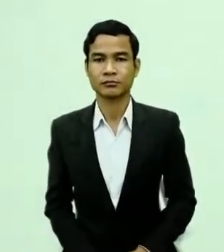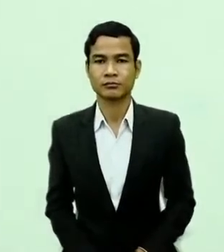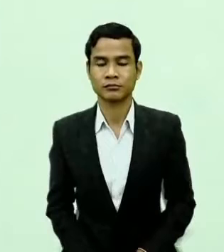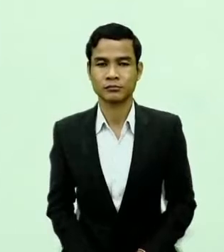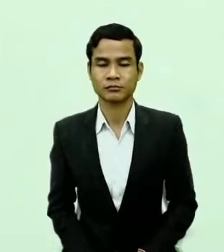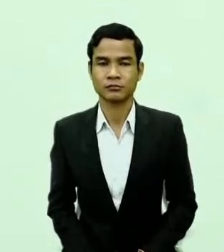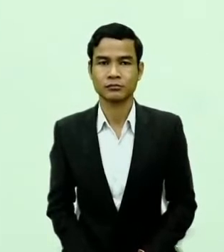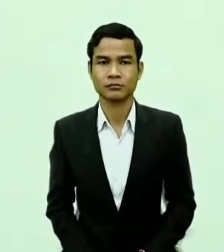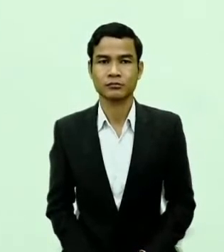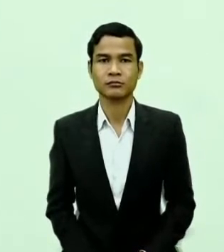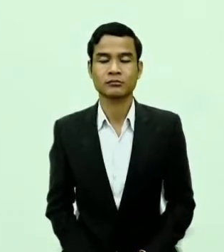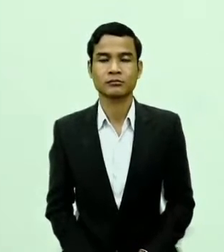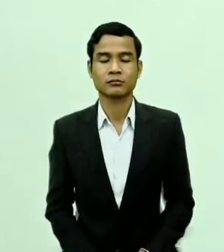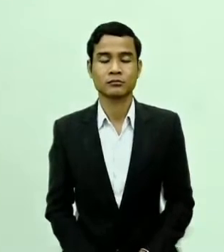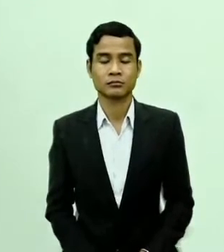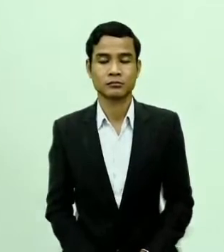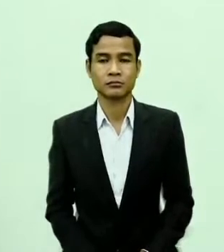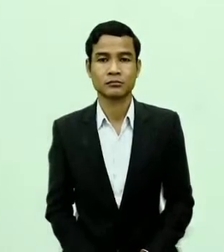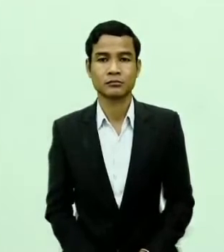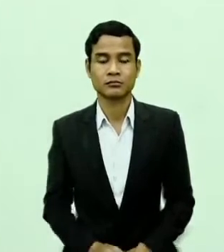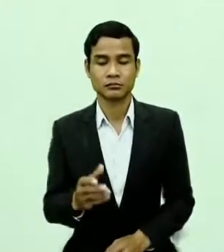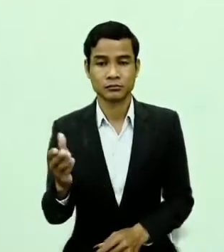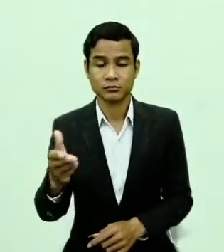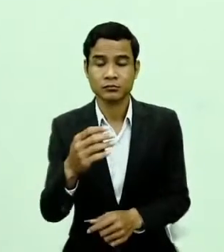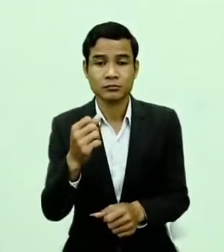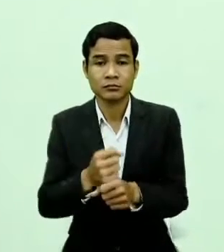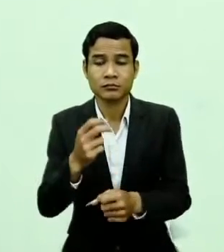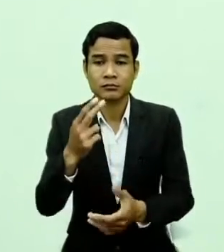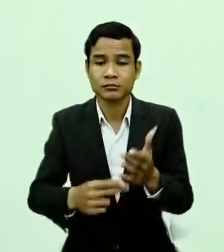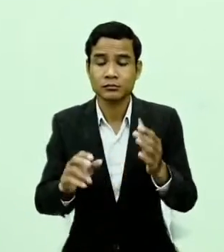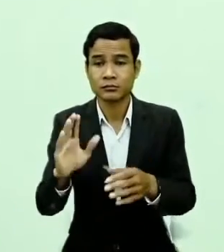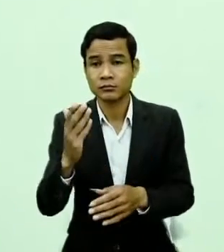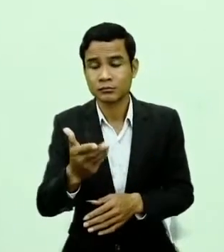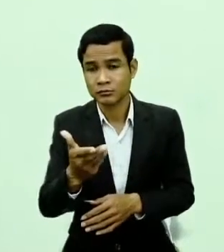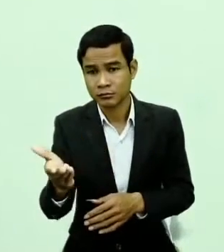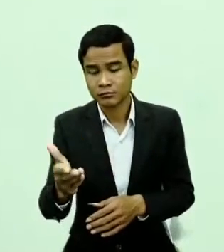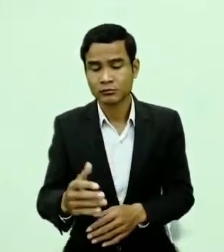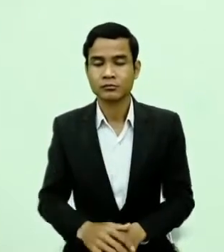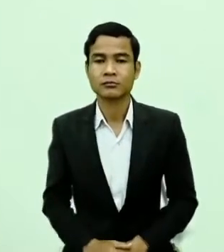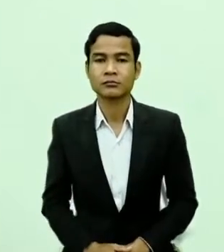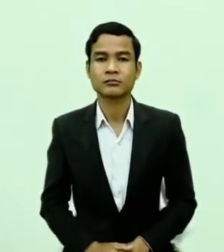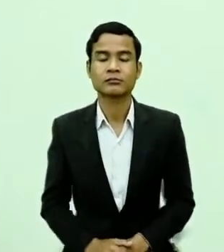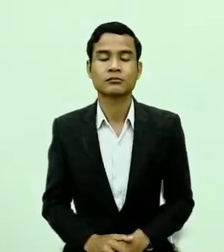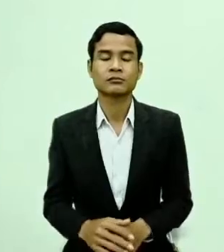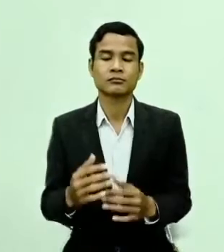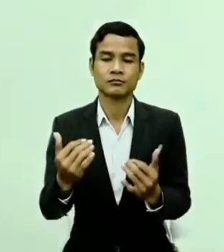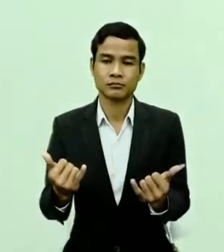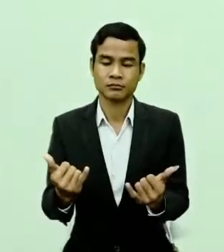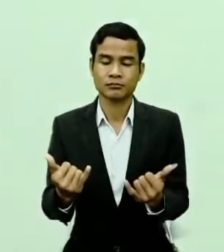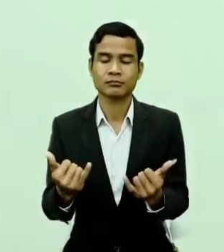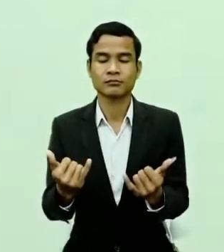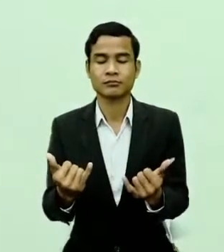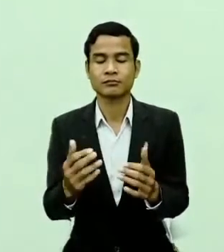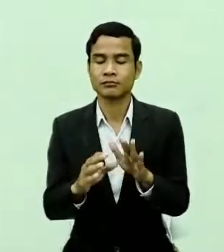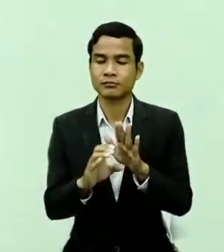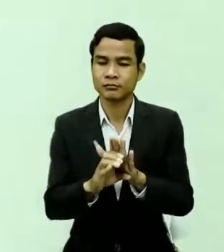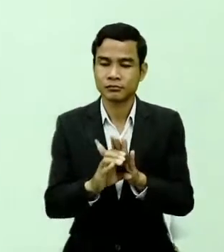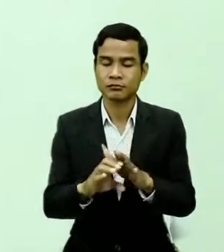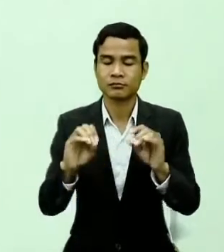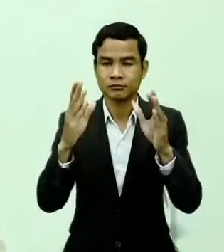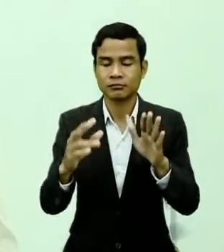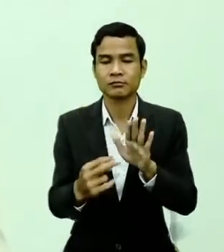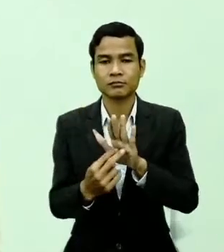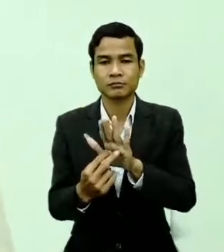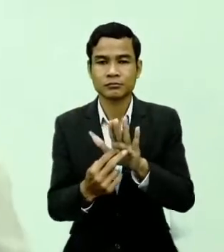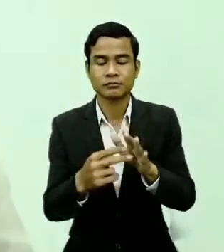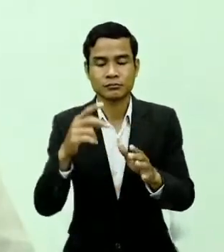nè chà dừng từ vậy không nè con lâu do cả này sắc sỡ do tôi họ đây này cô bằng hai